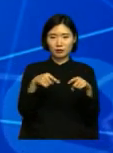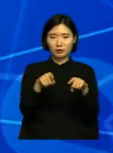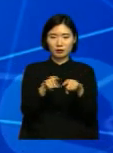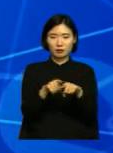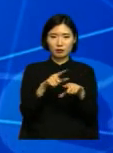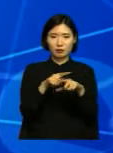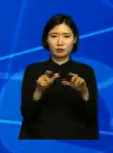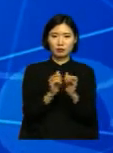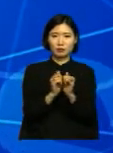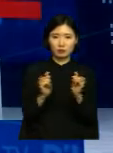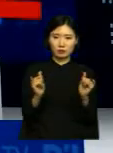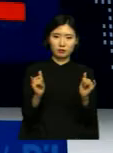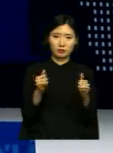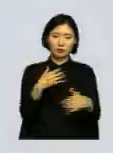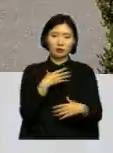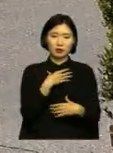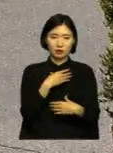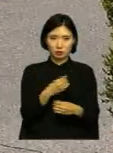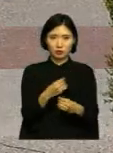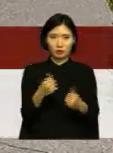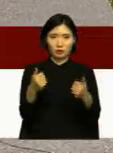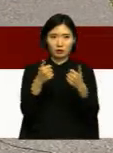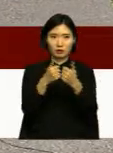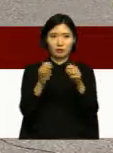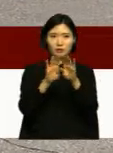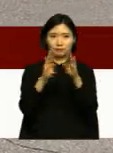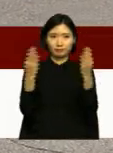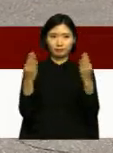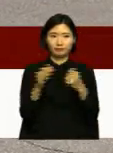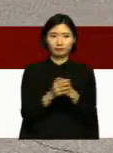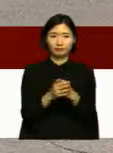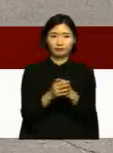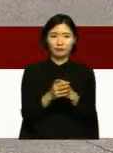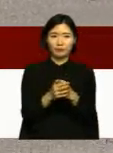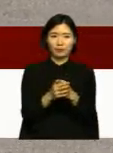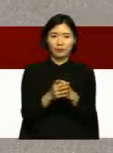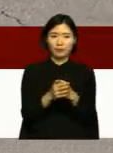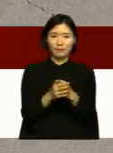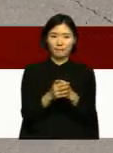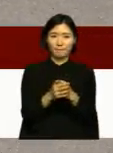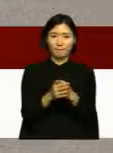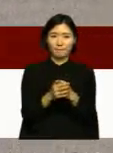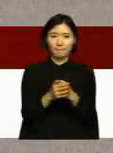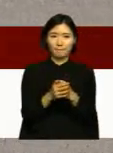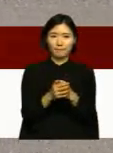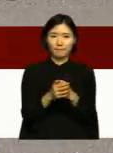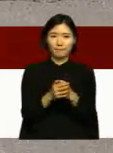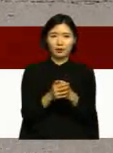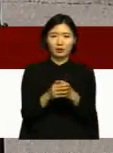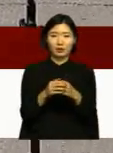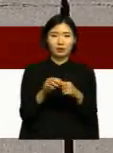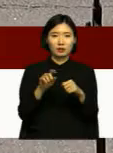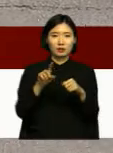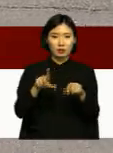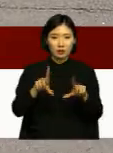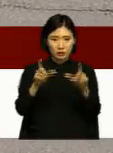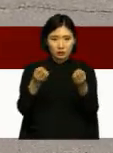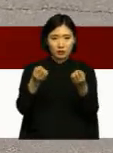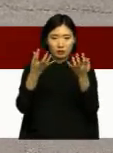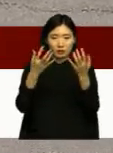범시민 안전다짐대회를 열었습니다. 고질적인 안전무시 관행을 근절하기 위해 마련된 이날